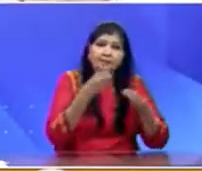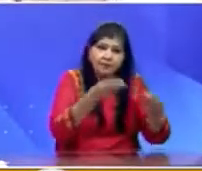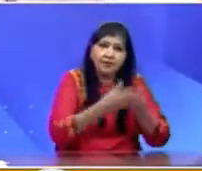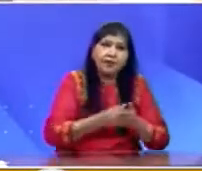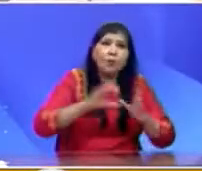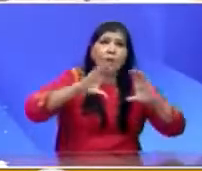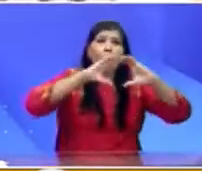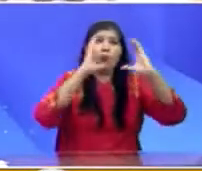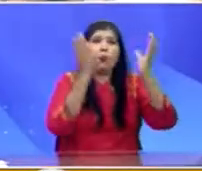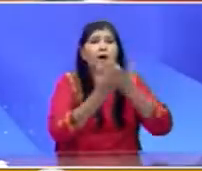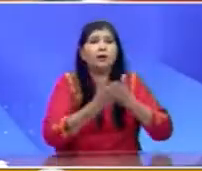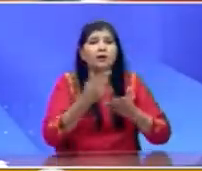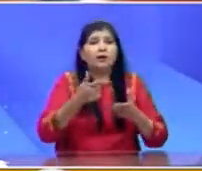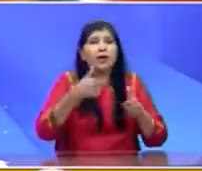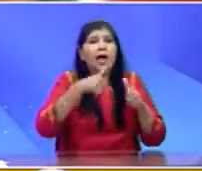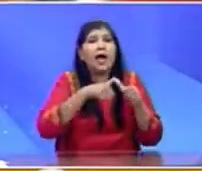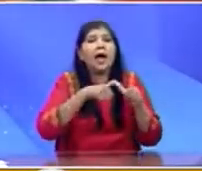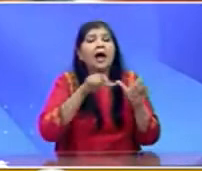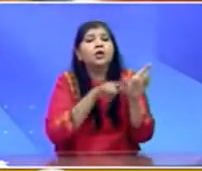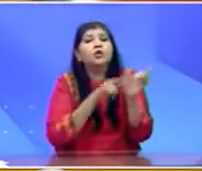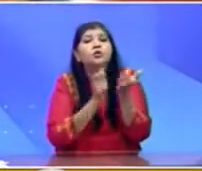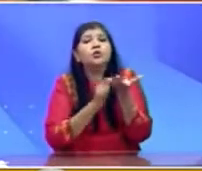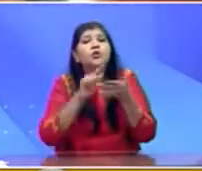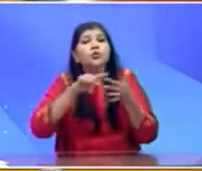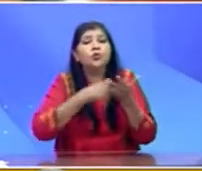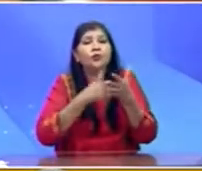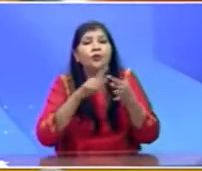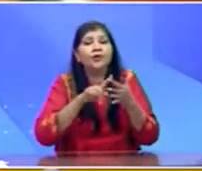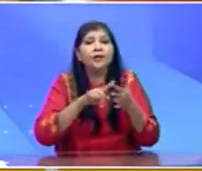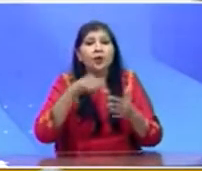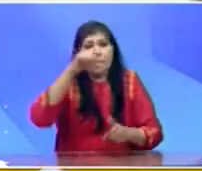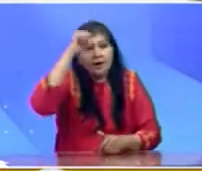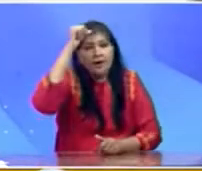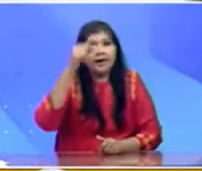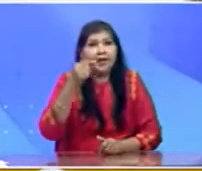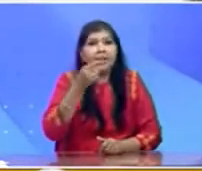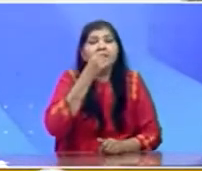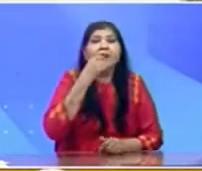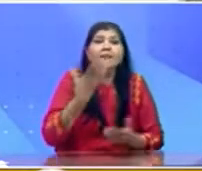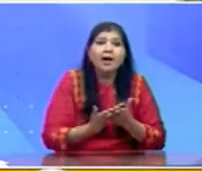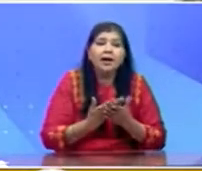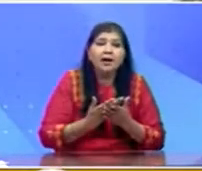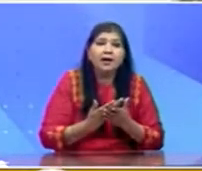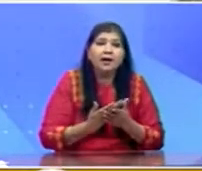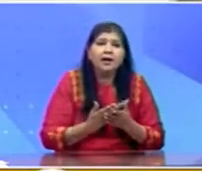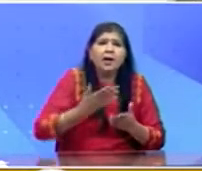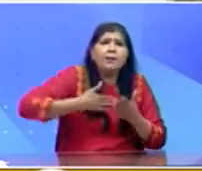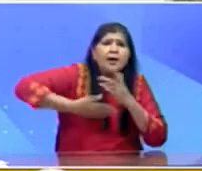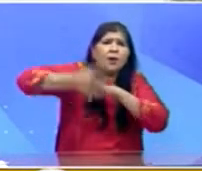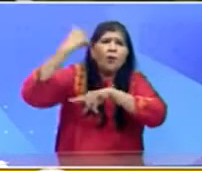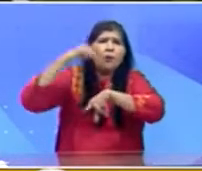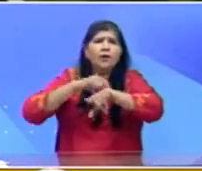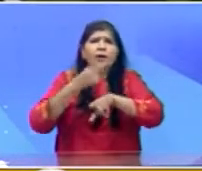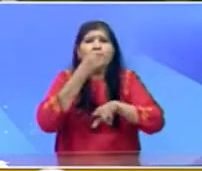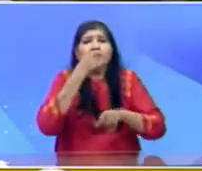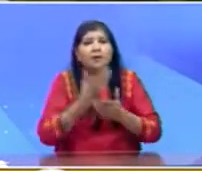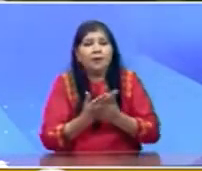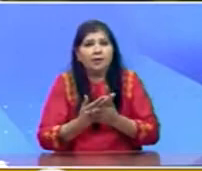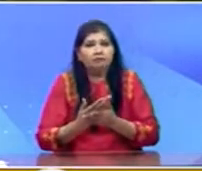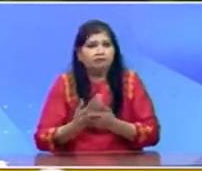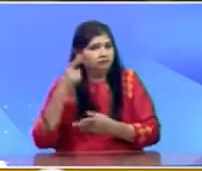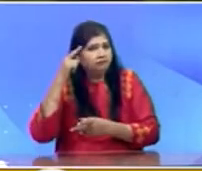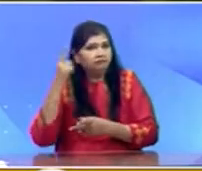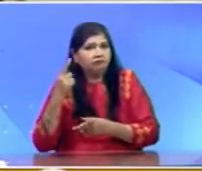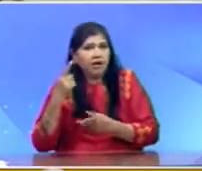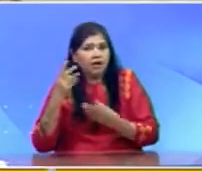में आयुर्वेद और भारतीय औषधियों के प्रति आकर्षण बढ़ रहा है। ये एक